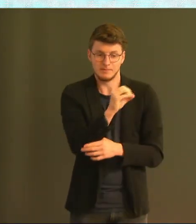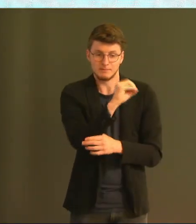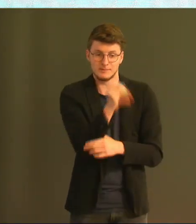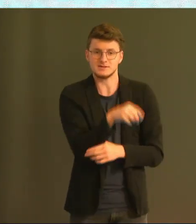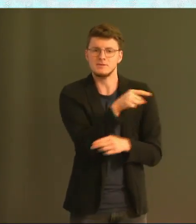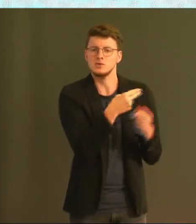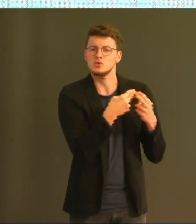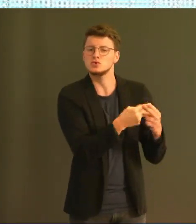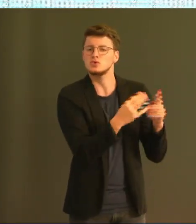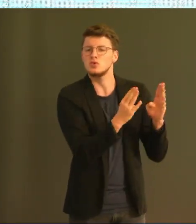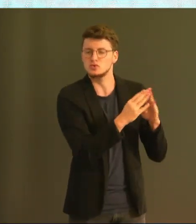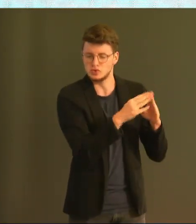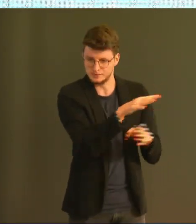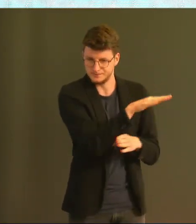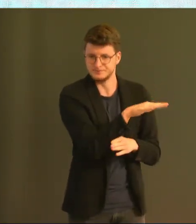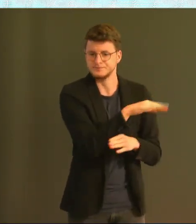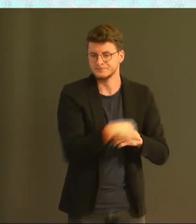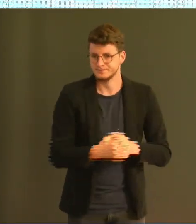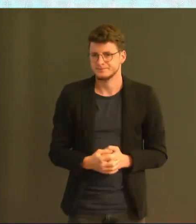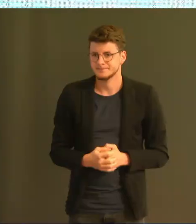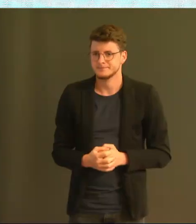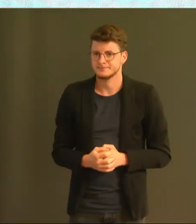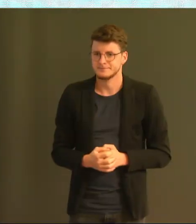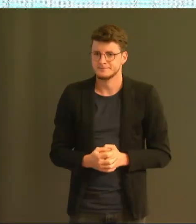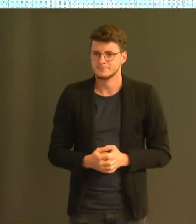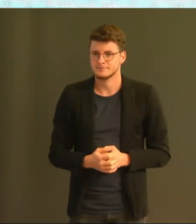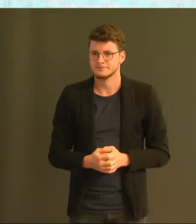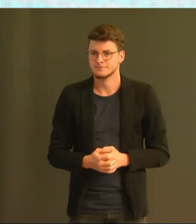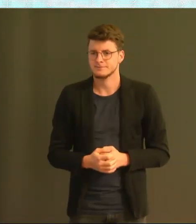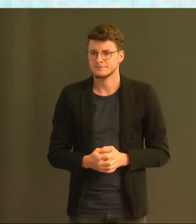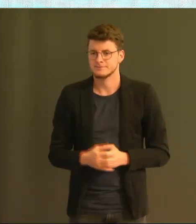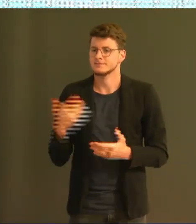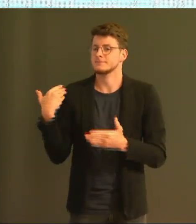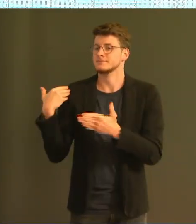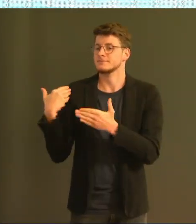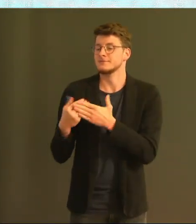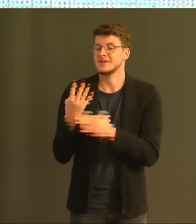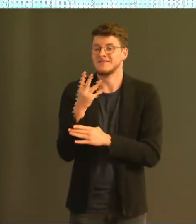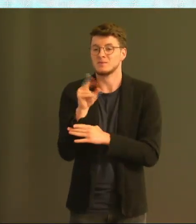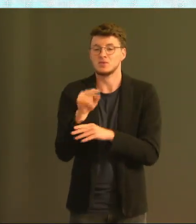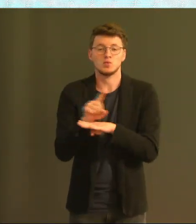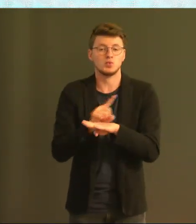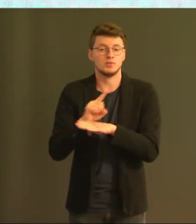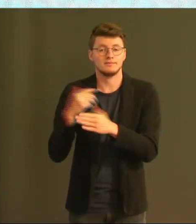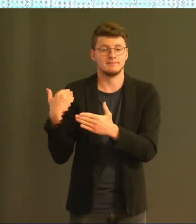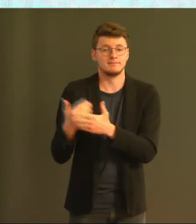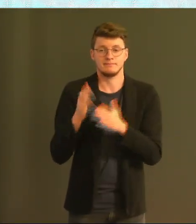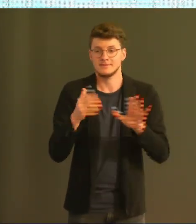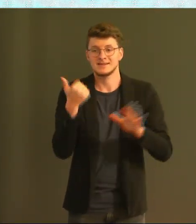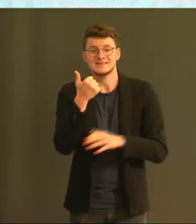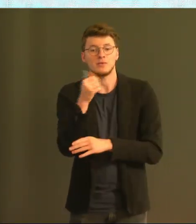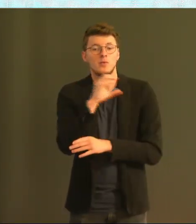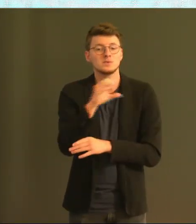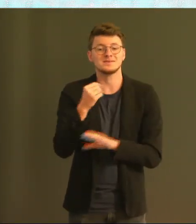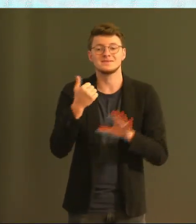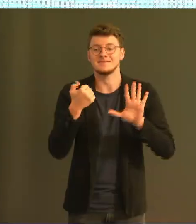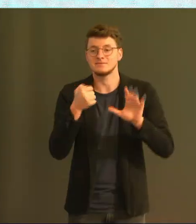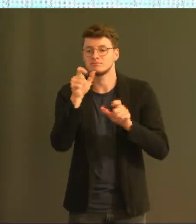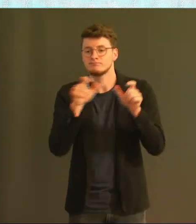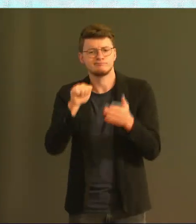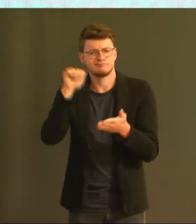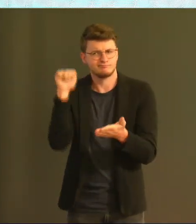centre offrira saison de niveau b festive de ce